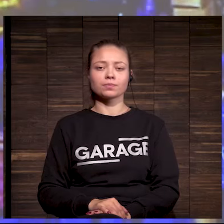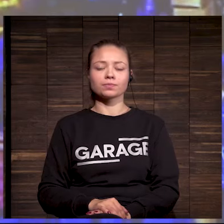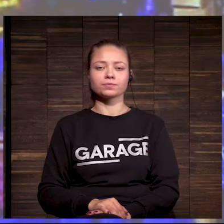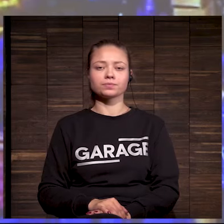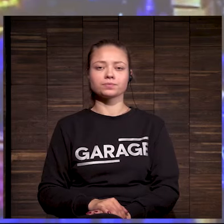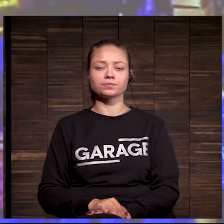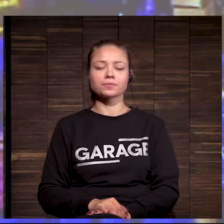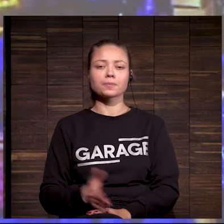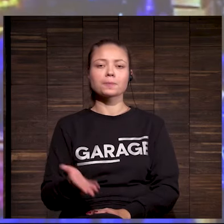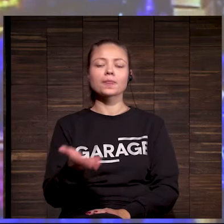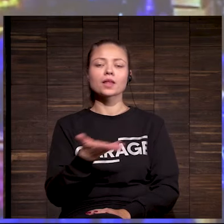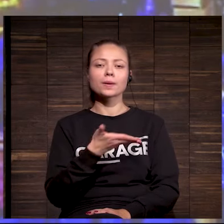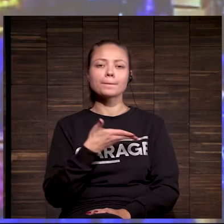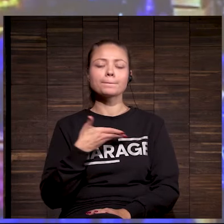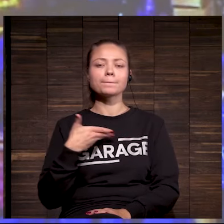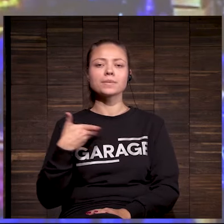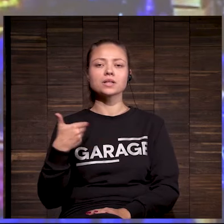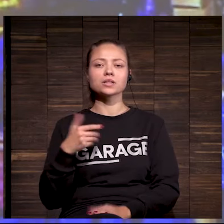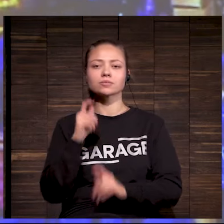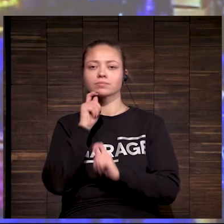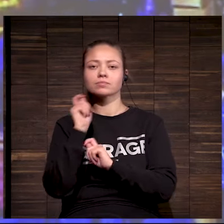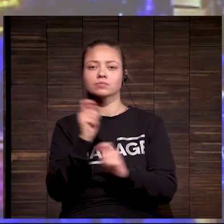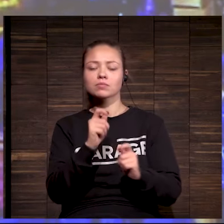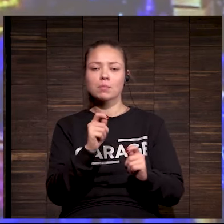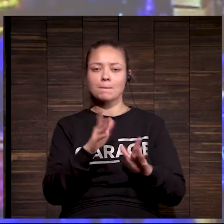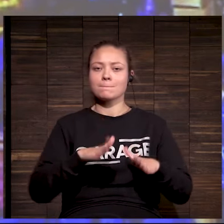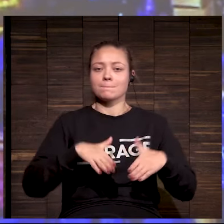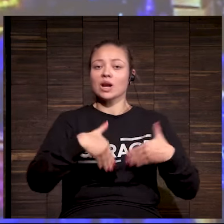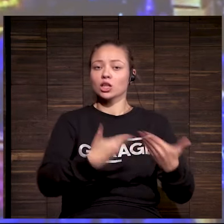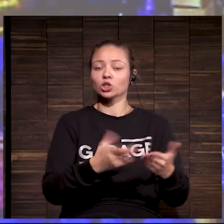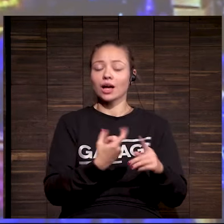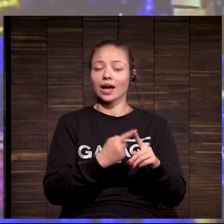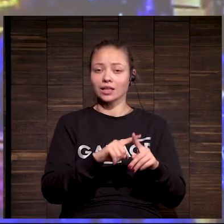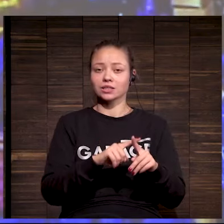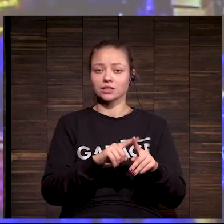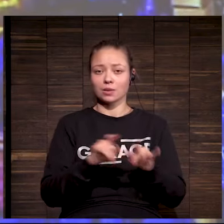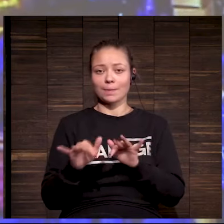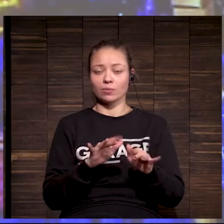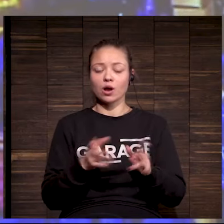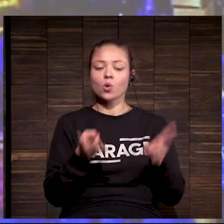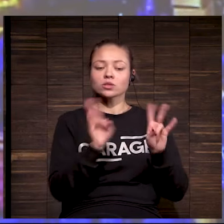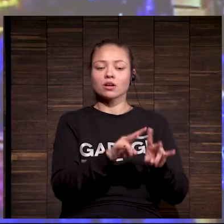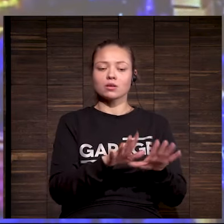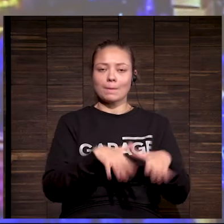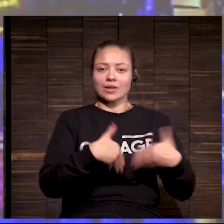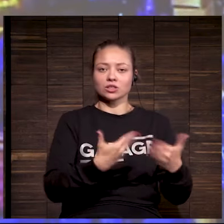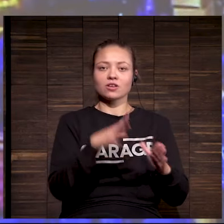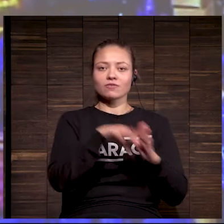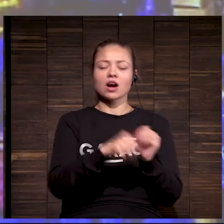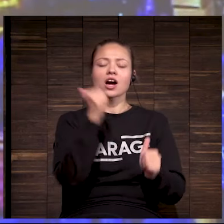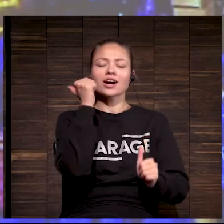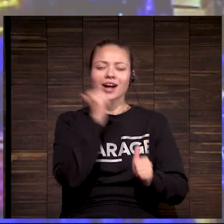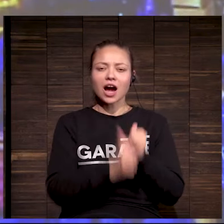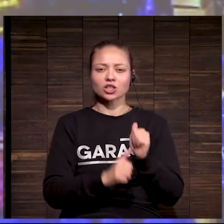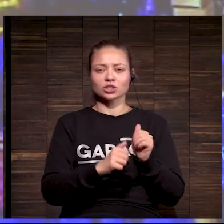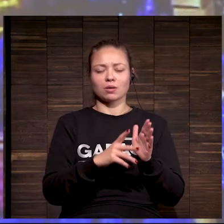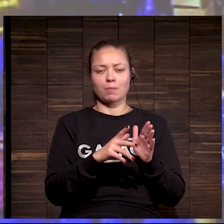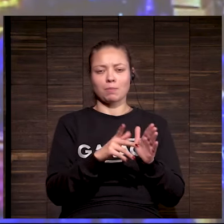мы раздали приглашение на это мероприятие оставили приглашение в каждом почтовом ящике